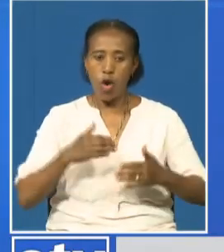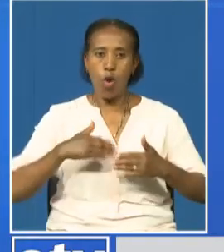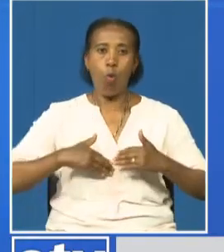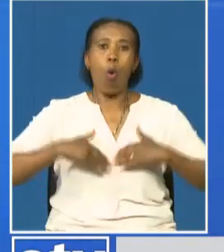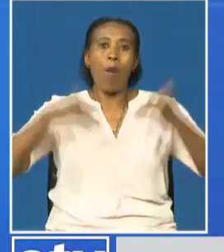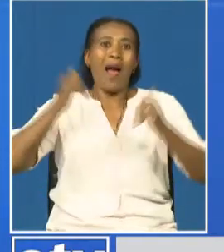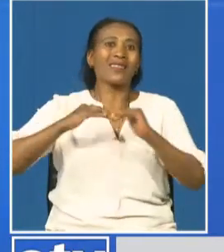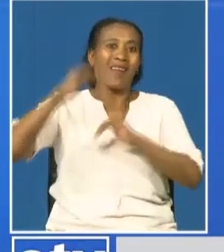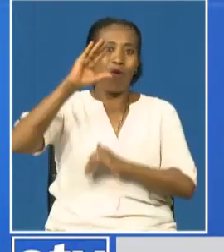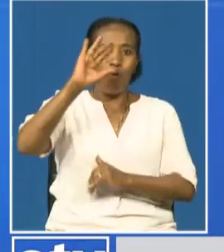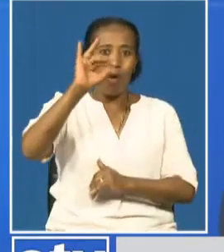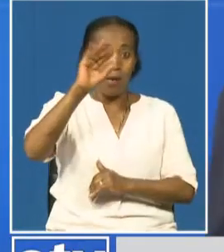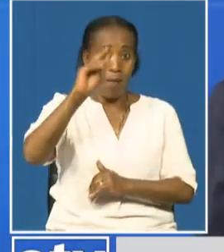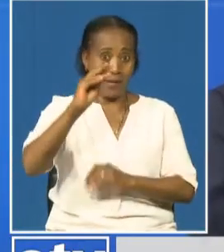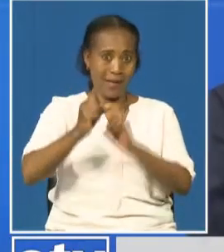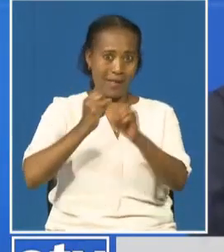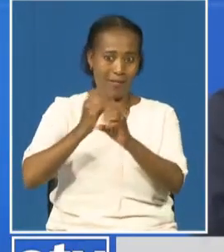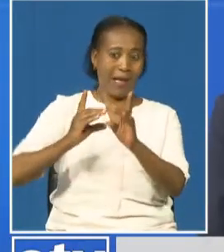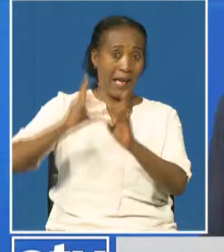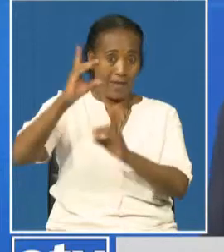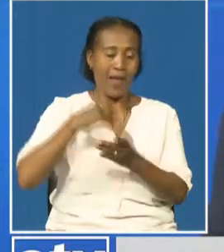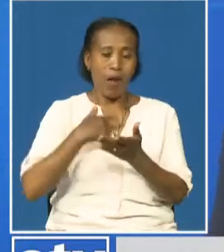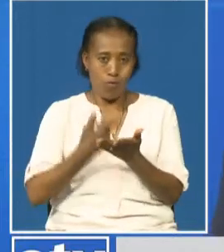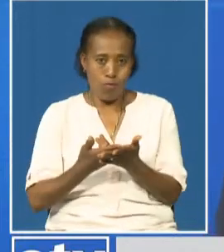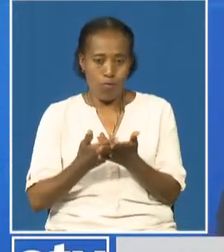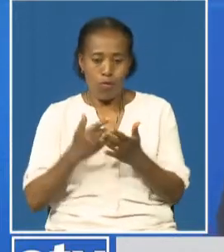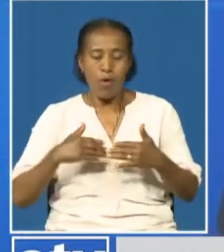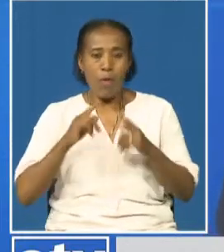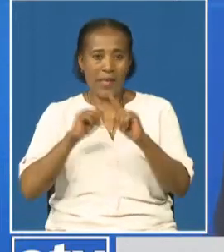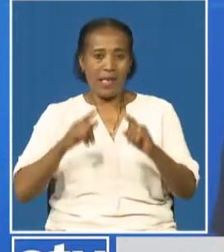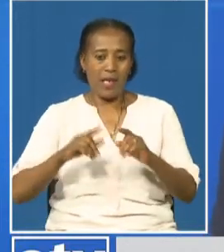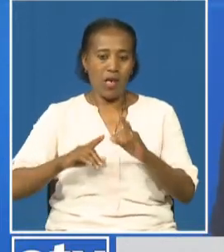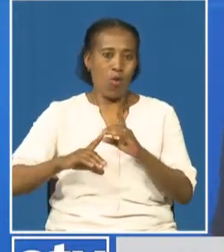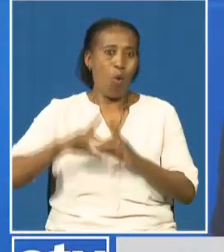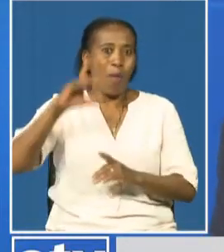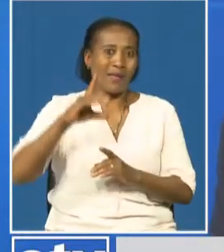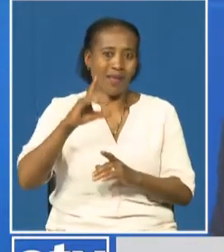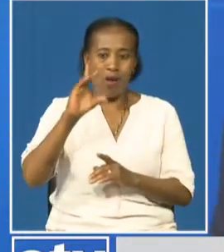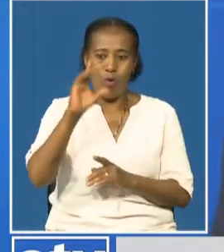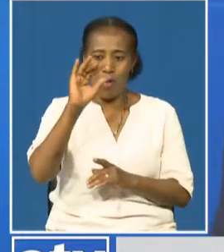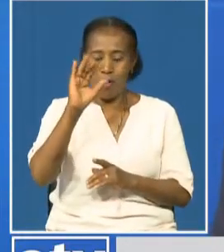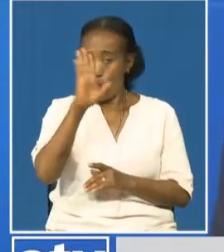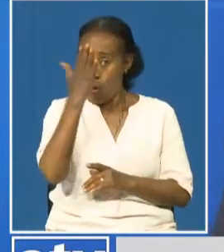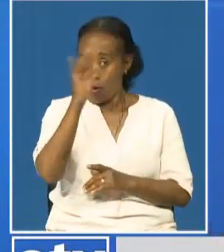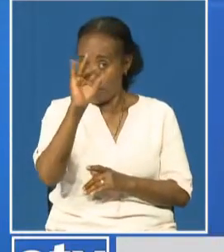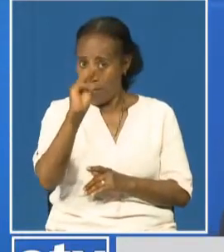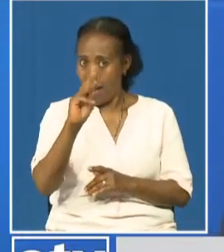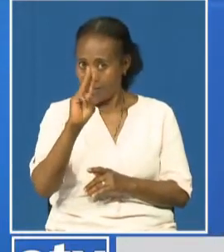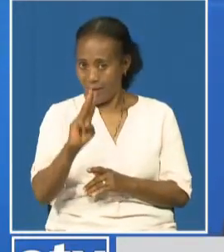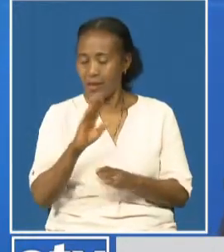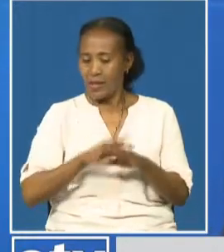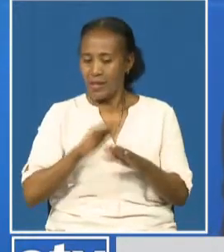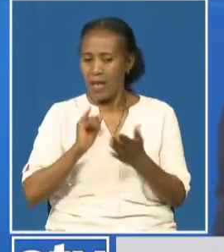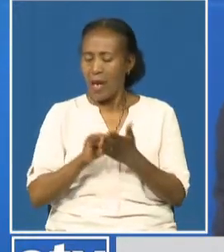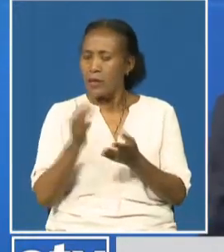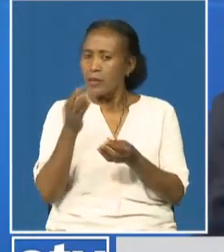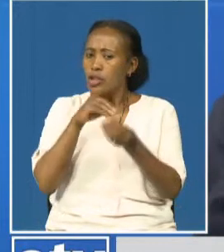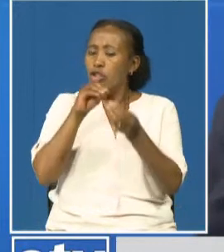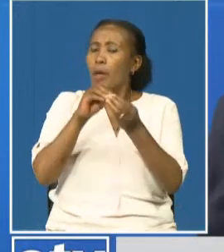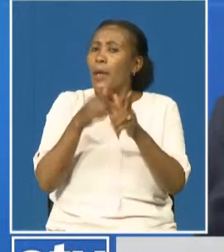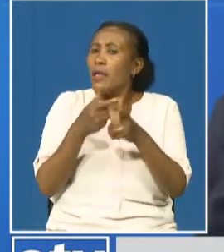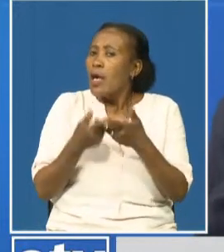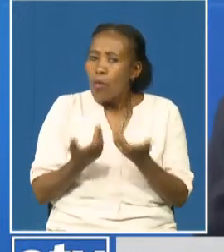በጎልማሶች ላይ ይጎላል። ከሌላው የእድሜ ክልል በተለይ በጎልማሶች ላይ ላቅ ይላል እና በተለይ እንደዚህ አይነት ሁኔታ ሲጨመር